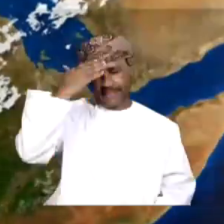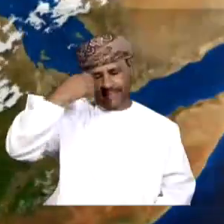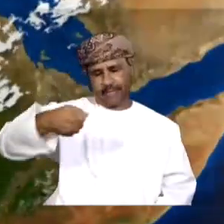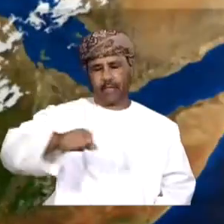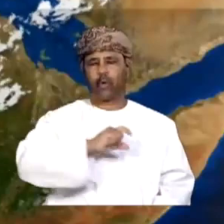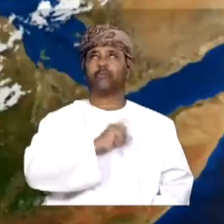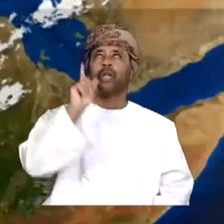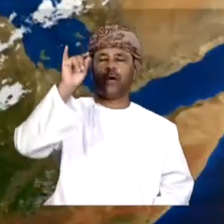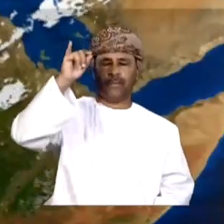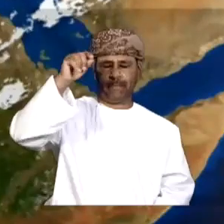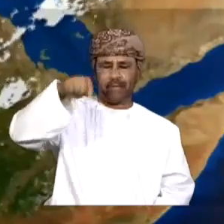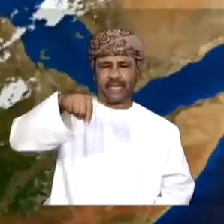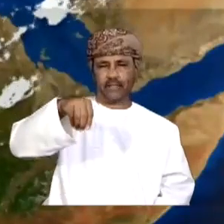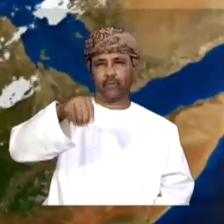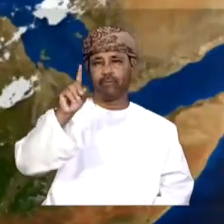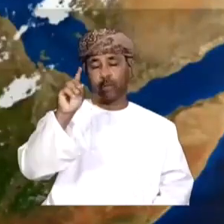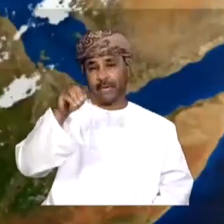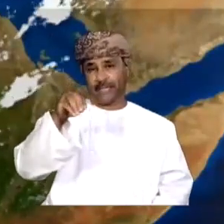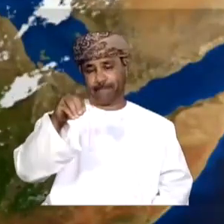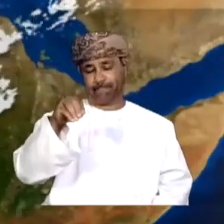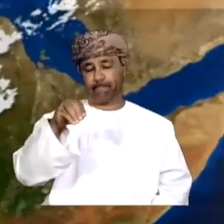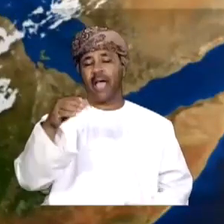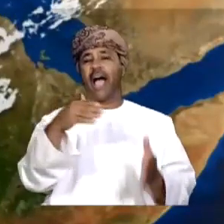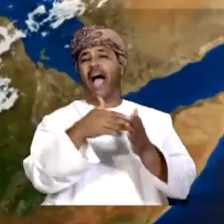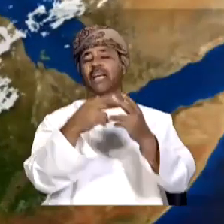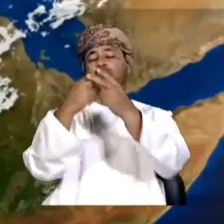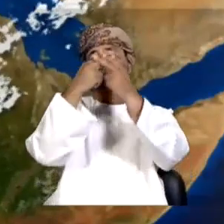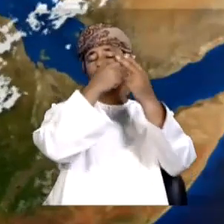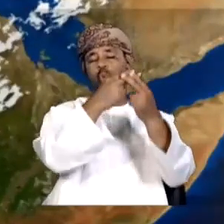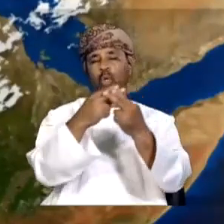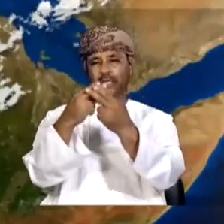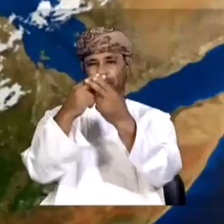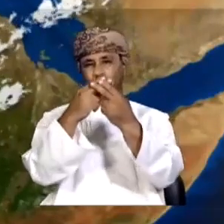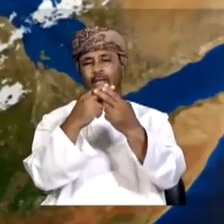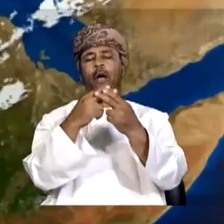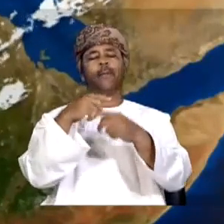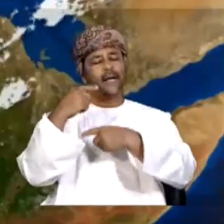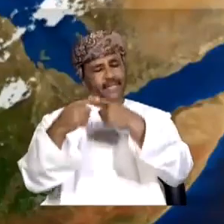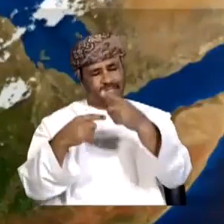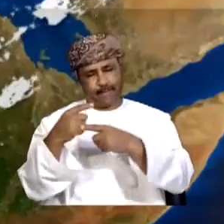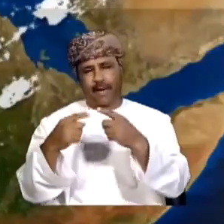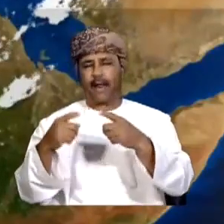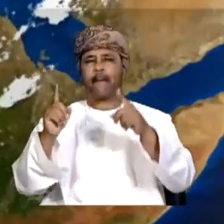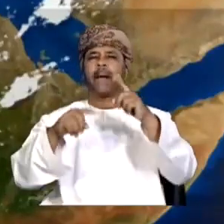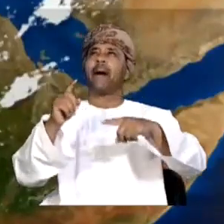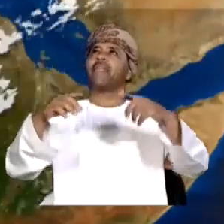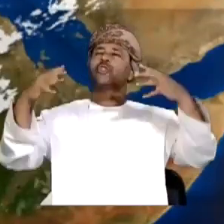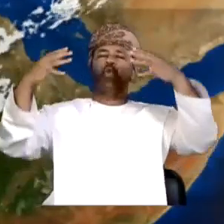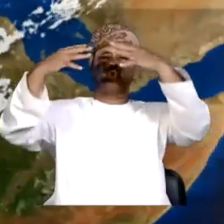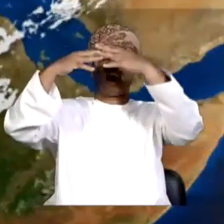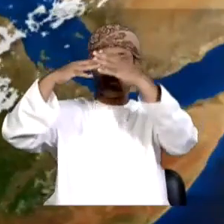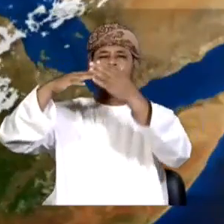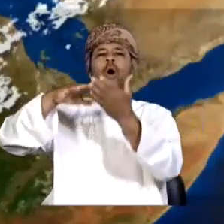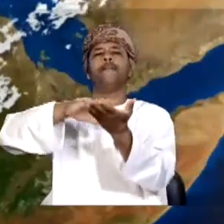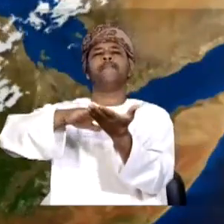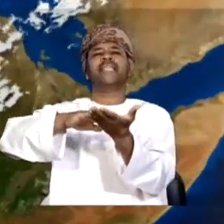السلام عليكم مشاهدينا الكرام. آخر الصور الجوية مشاهدينا، واستمرار تكاتف بعض السحب على وسط